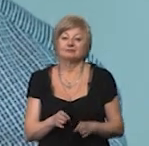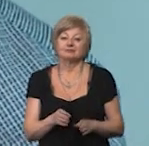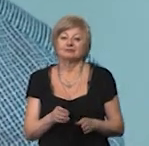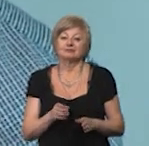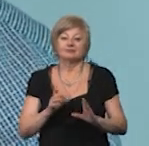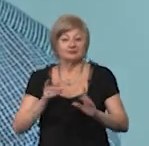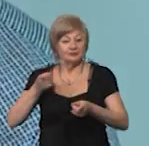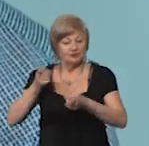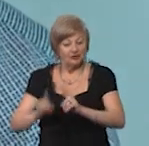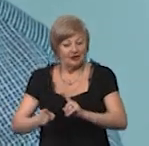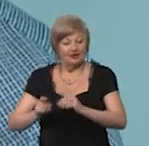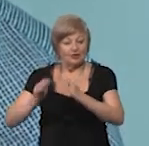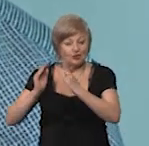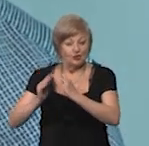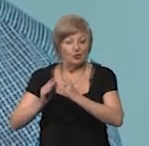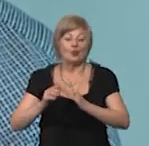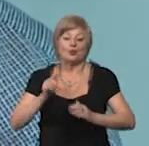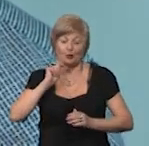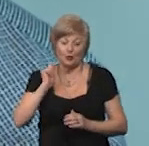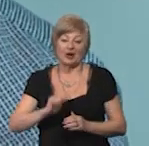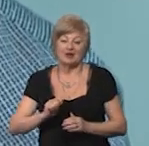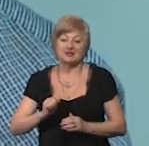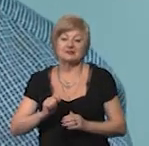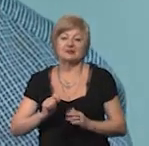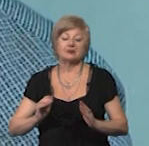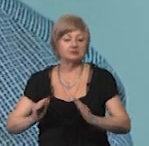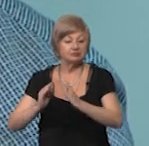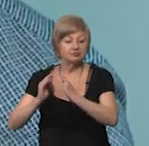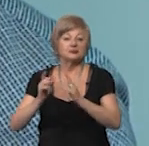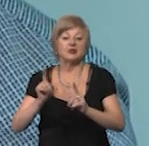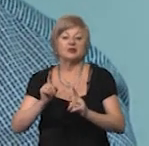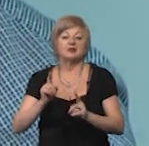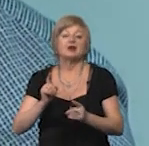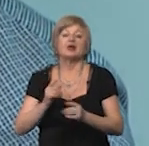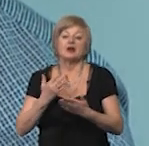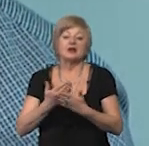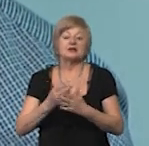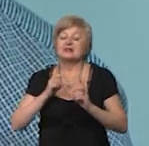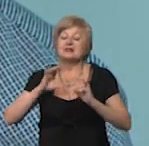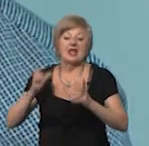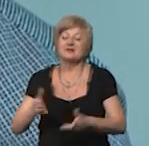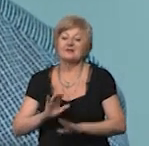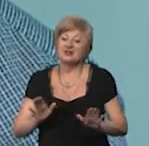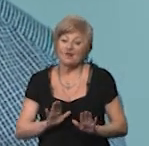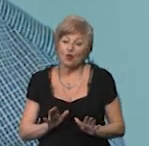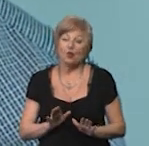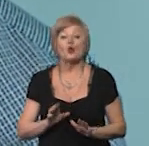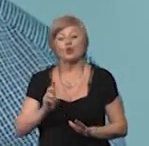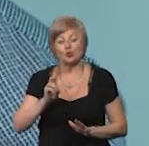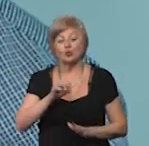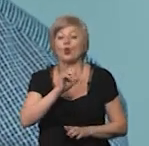світову архітектуру з українською архітектурою, яка не гірше світової. І я думаю, що